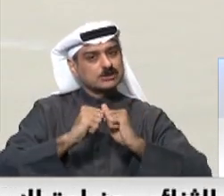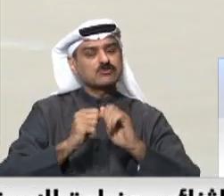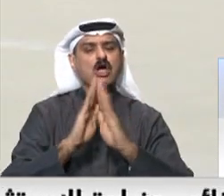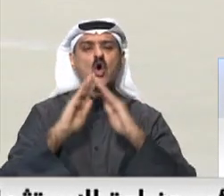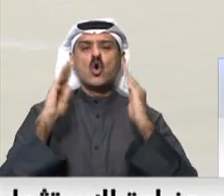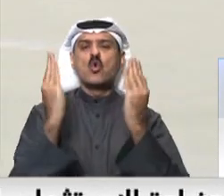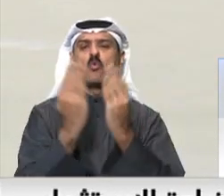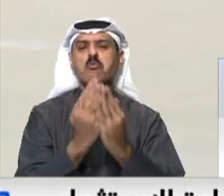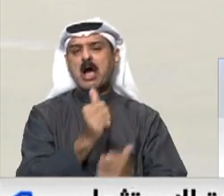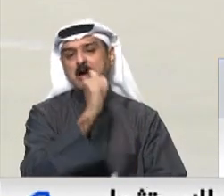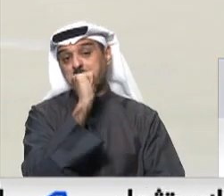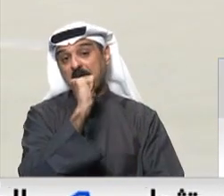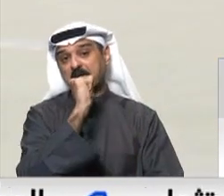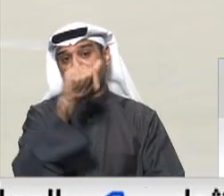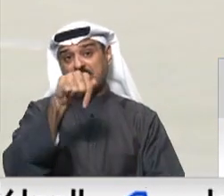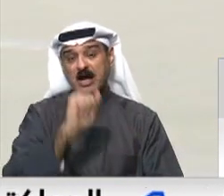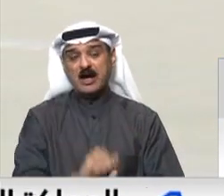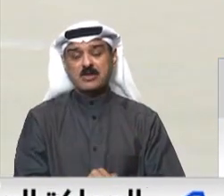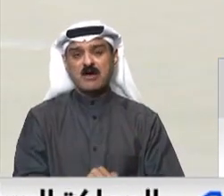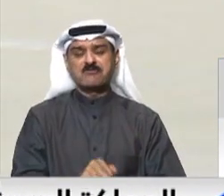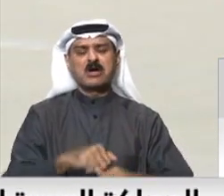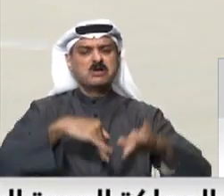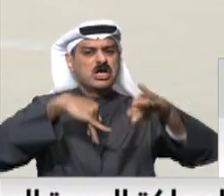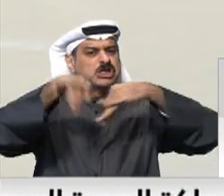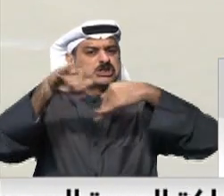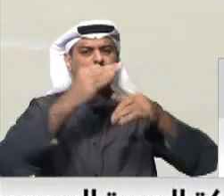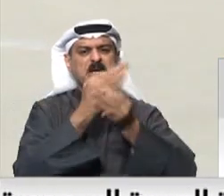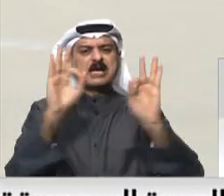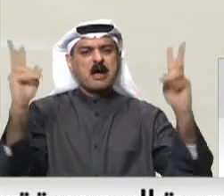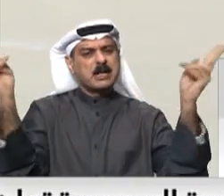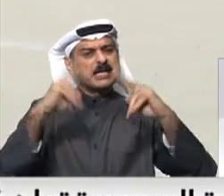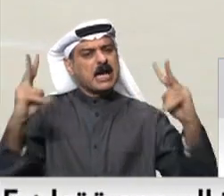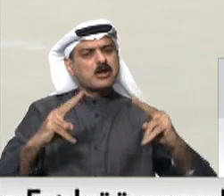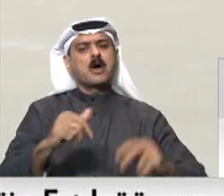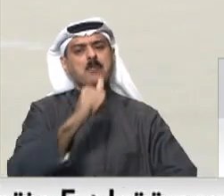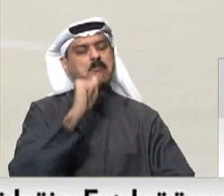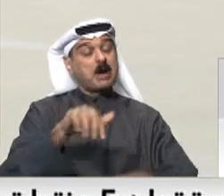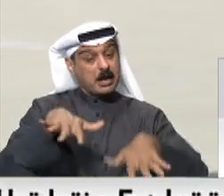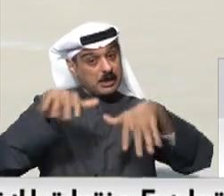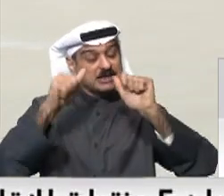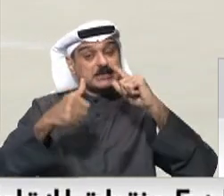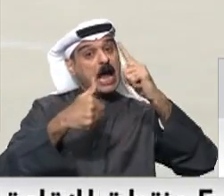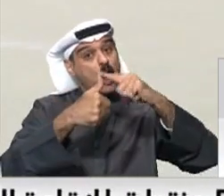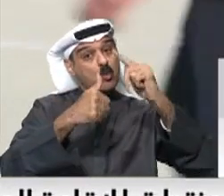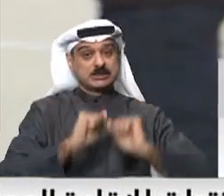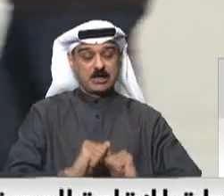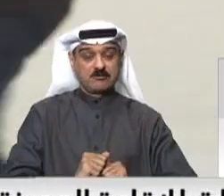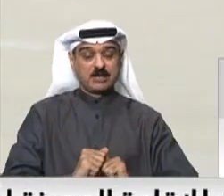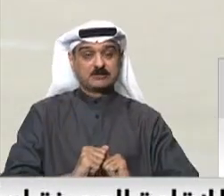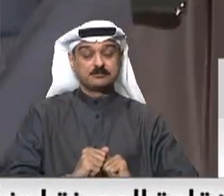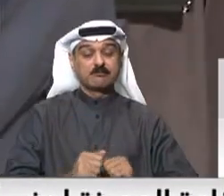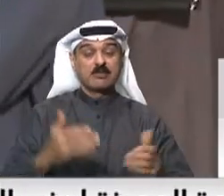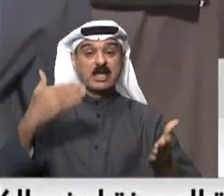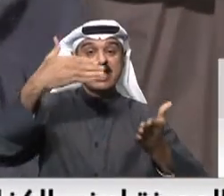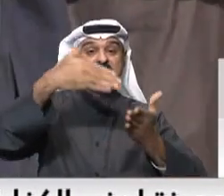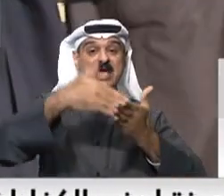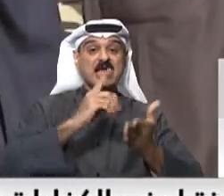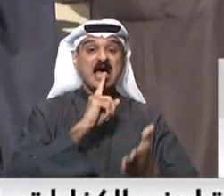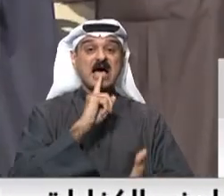الأمطار والبنية التحتية للشبكات الطرق الرئيسية في نهاية 27.